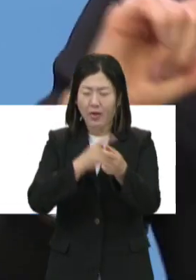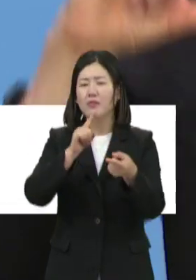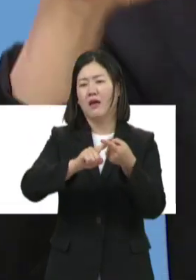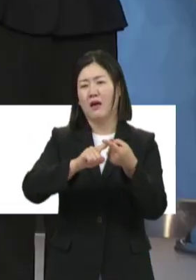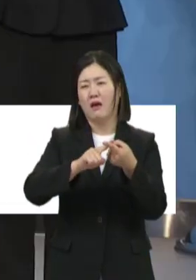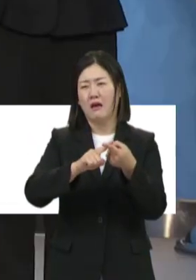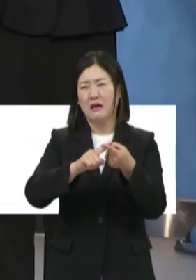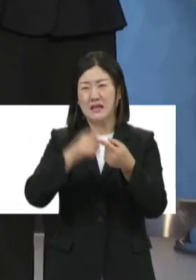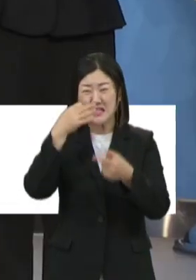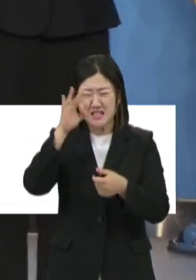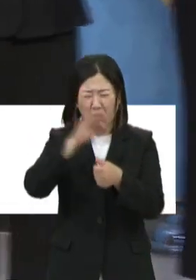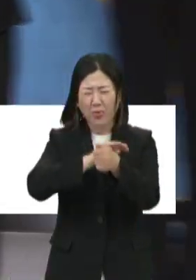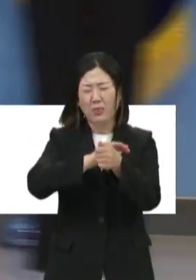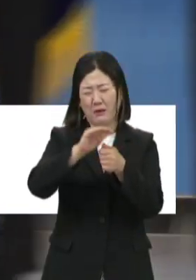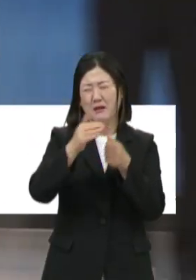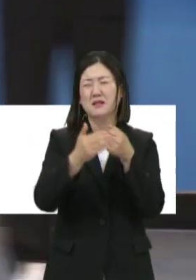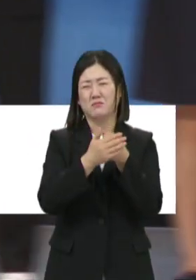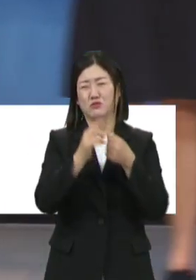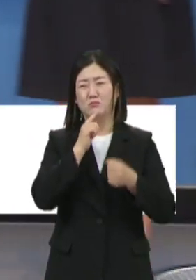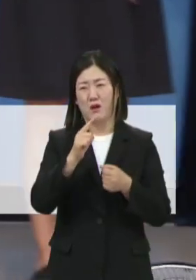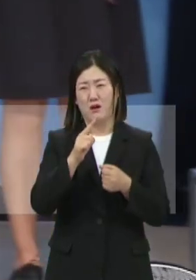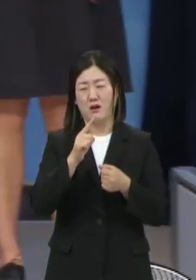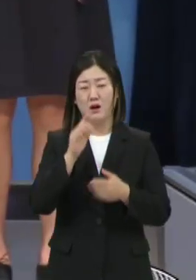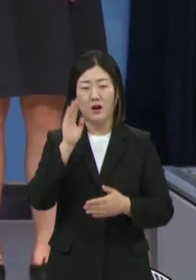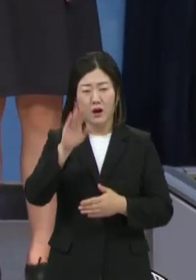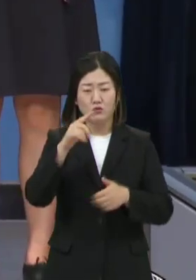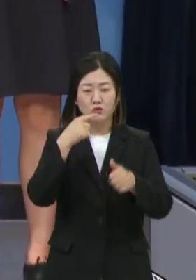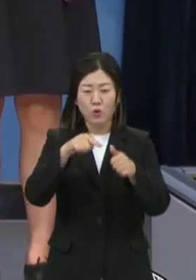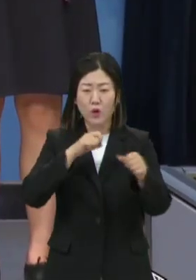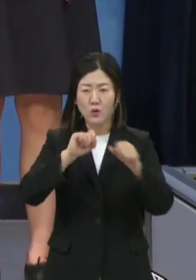인과관계를 소극적으로만 인정하기 때문이라며